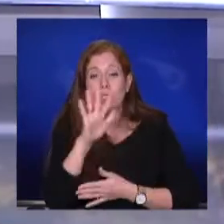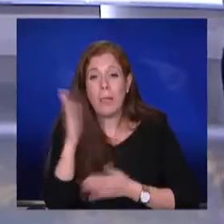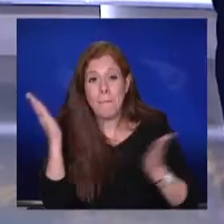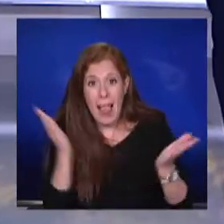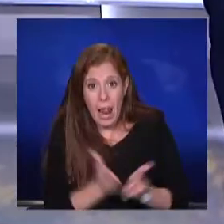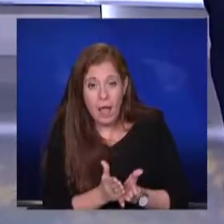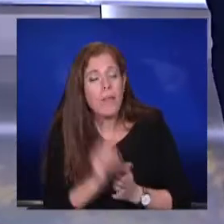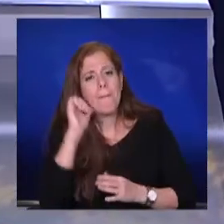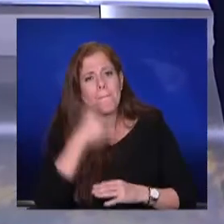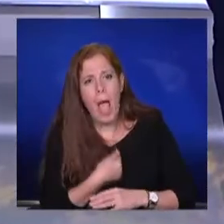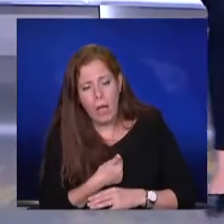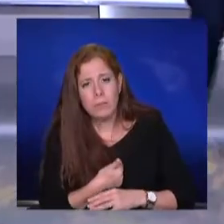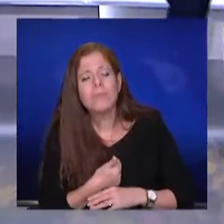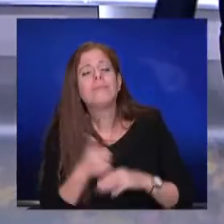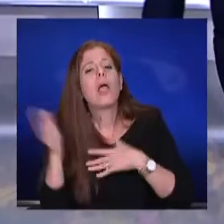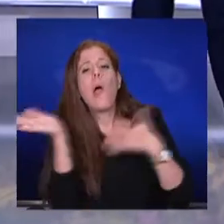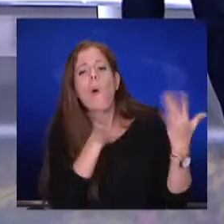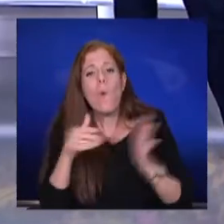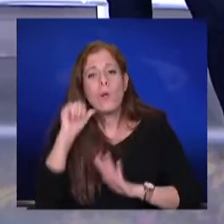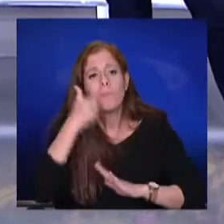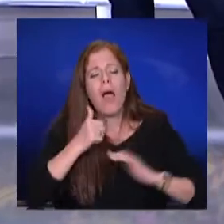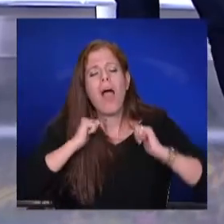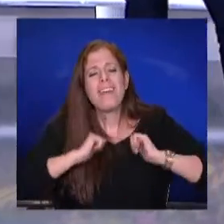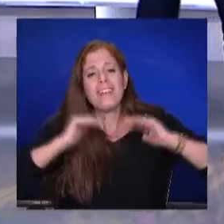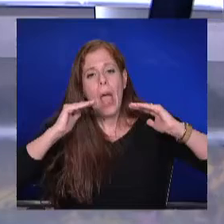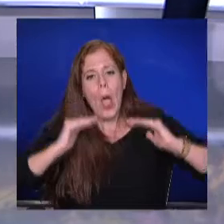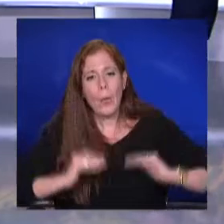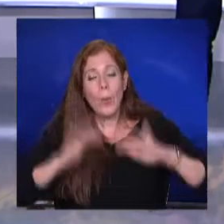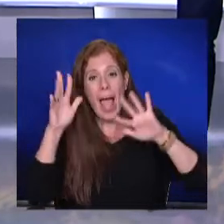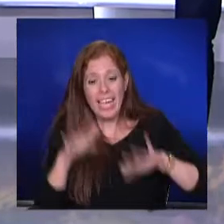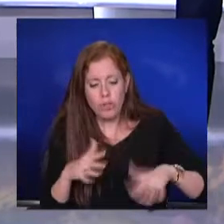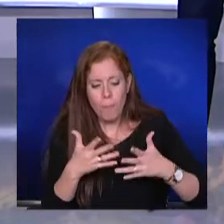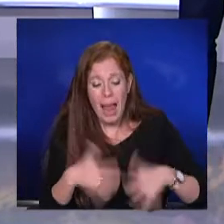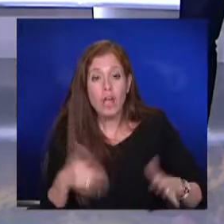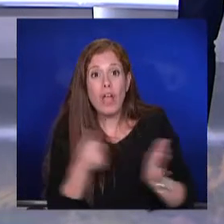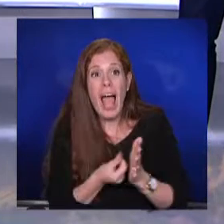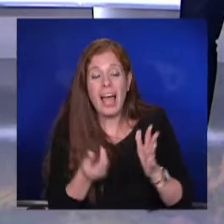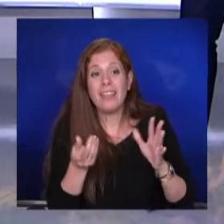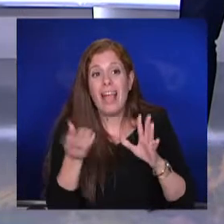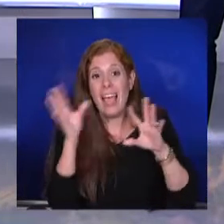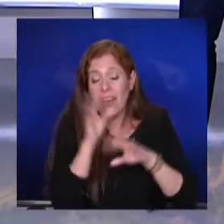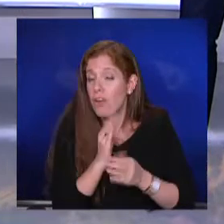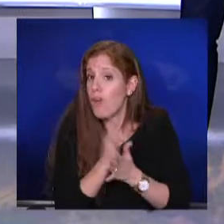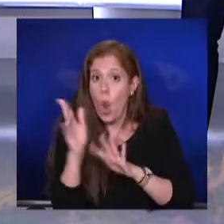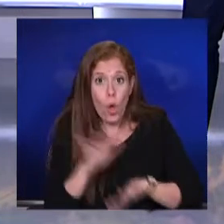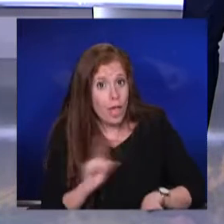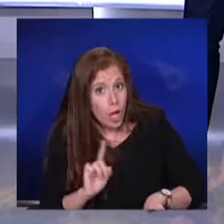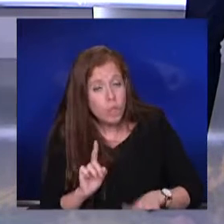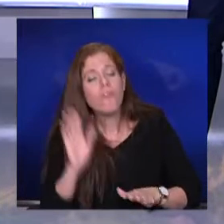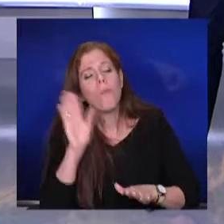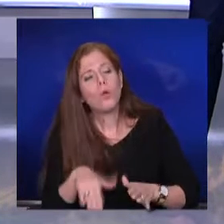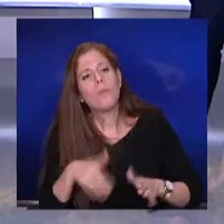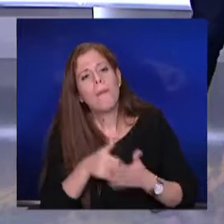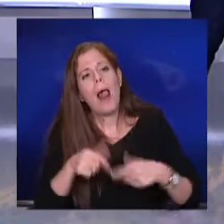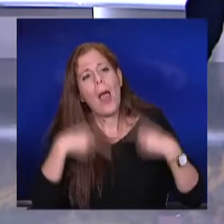לנו למחר, הרוחות מחר יירגעו, הגשם יחלש עד שעות הערב, כבר לא ירד גשם, ובכל זאת במהלך היום ירד גשם מדי